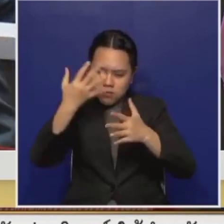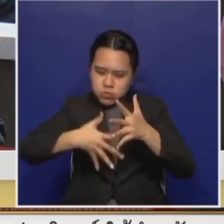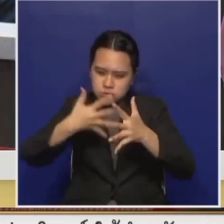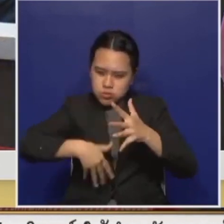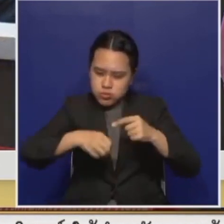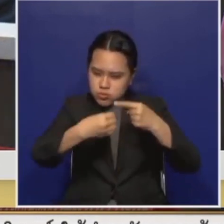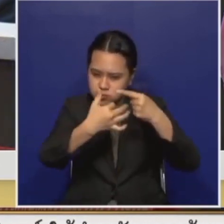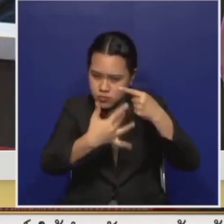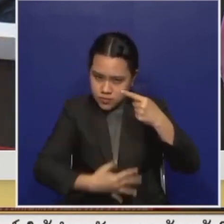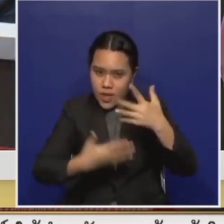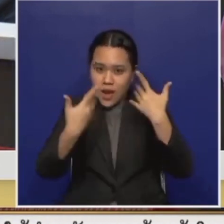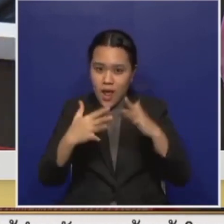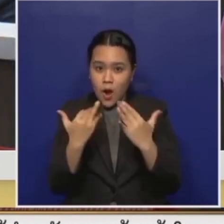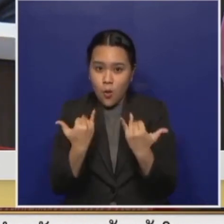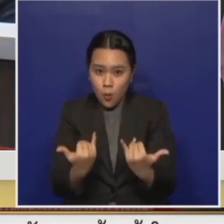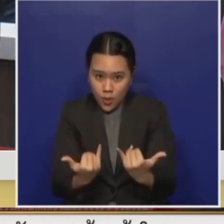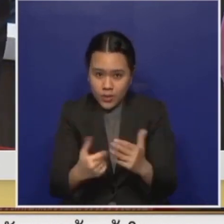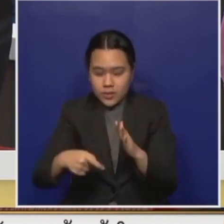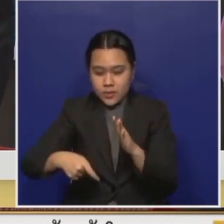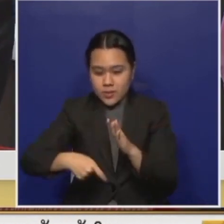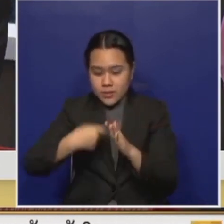กเป็เหตุใหเราต้องมาพปลายไไไวใจทานใวันนี้